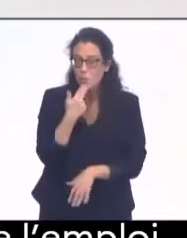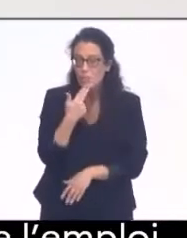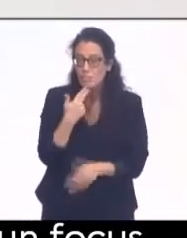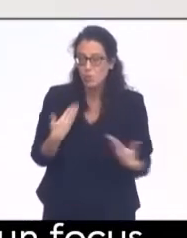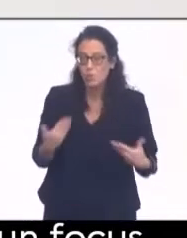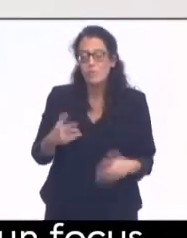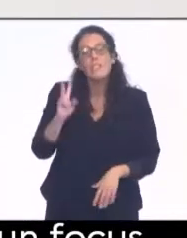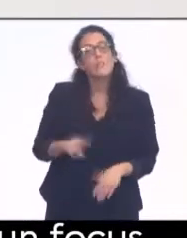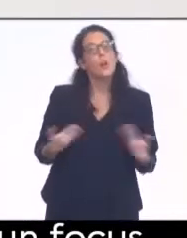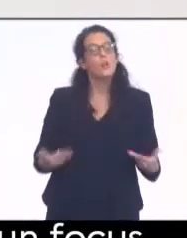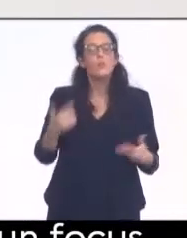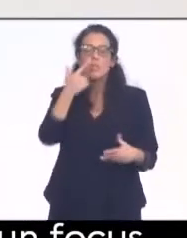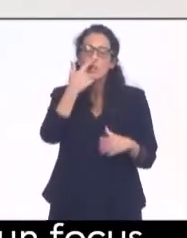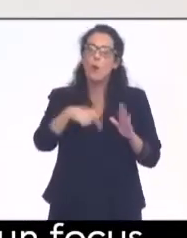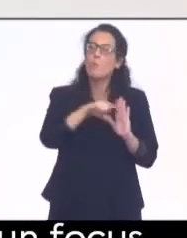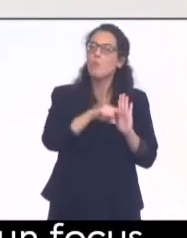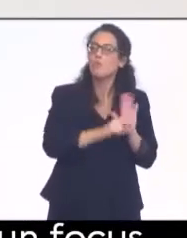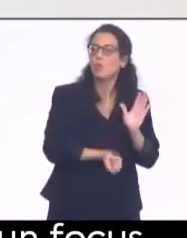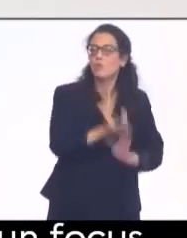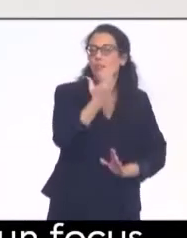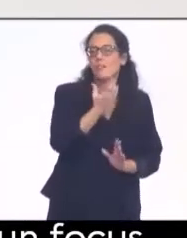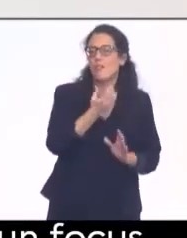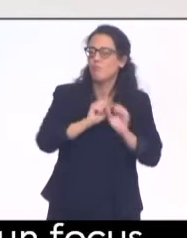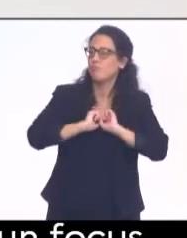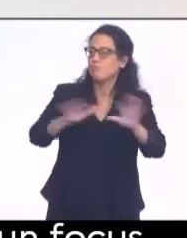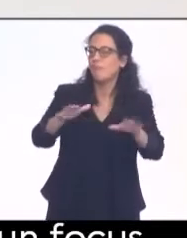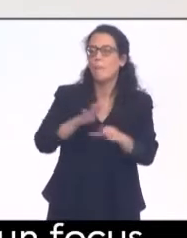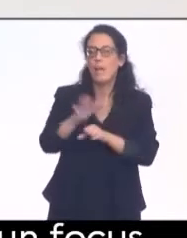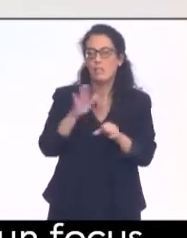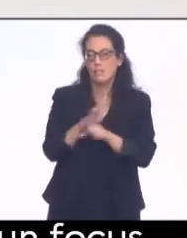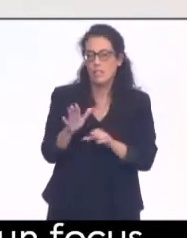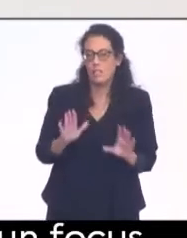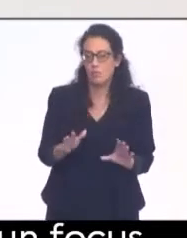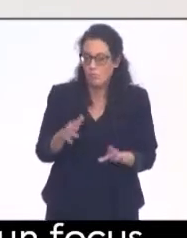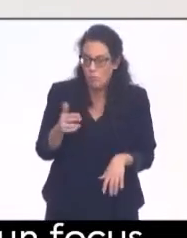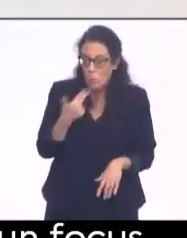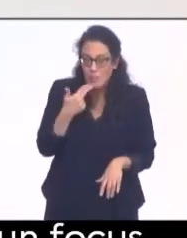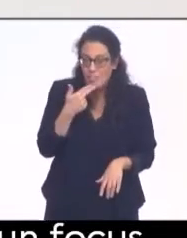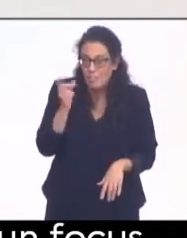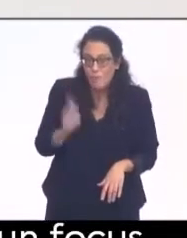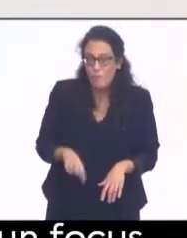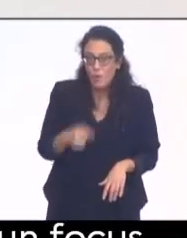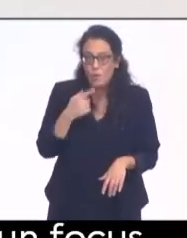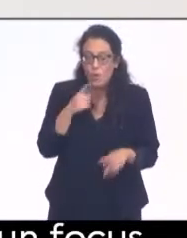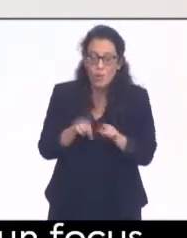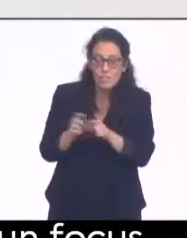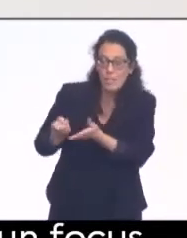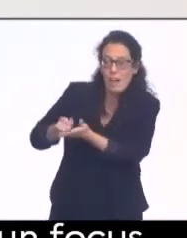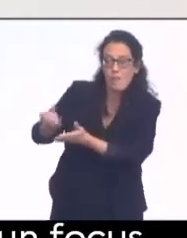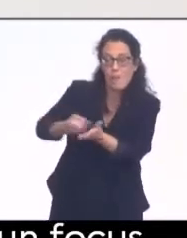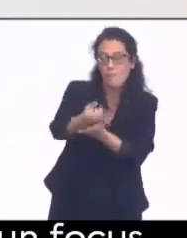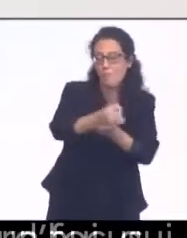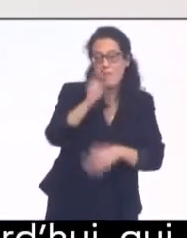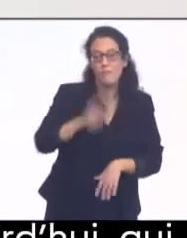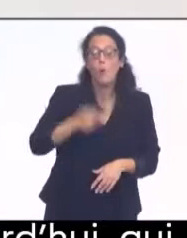pas assez connues. Donc déjà, maintenez-les, je veux dire, utilisons-les, faisons-le savoir, et puis on verra s'il